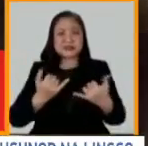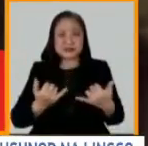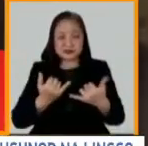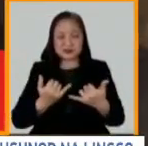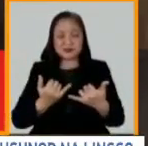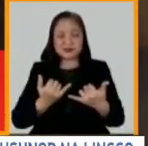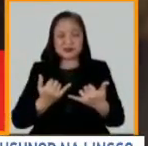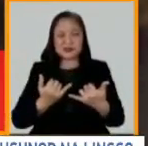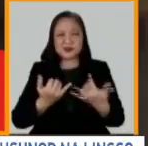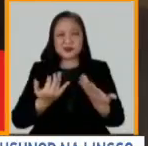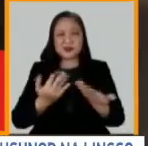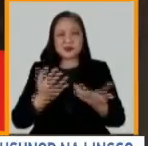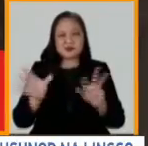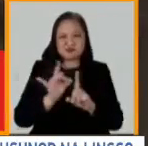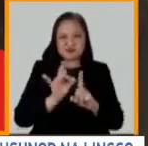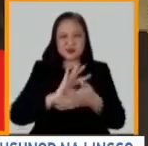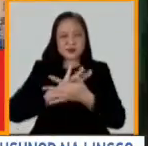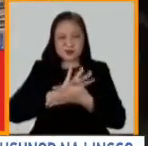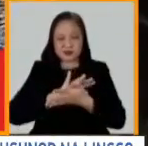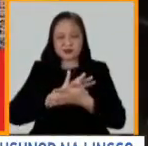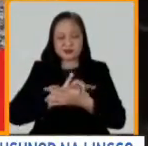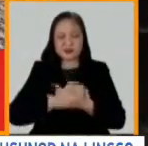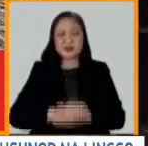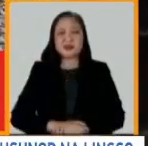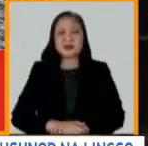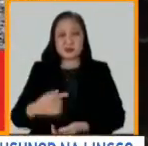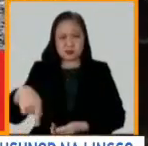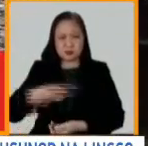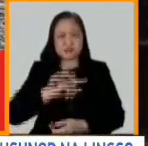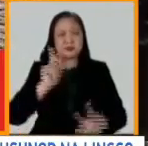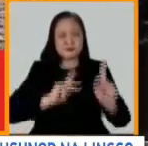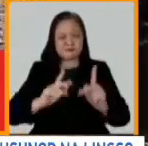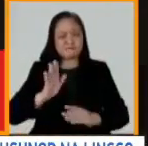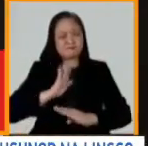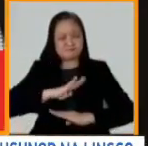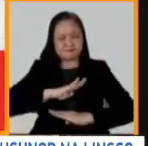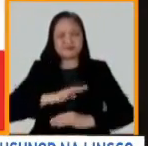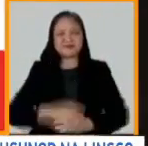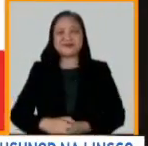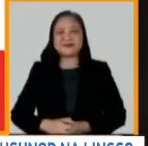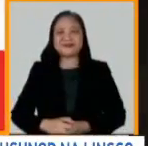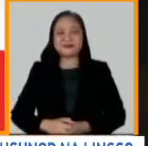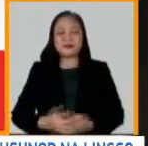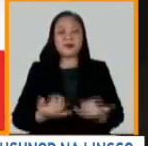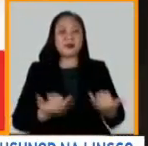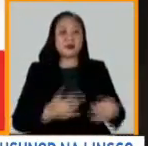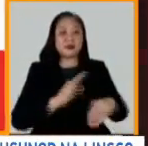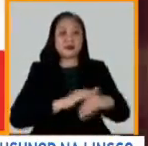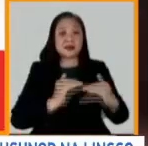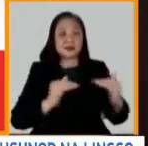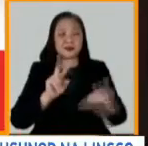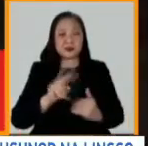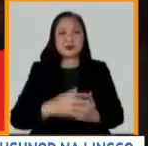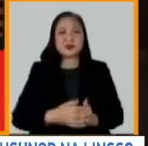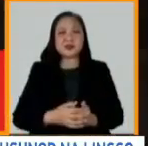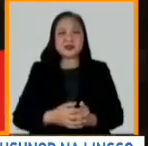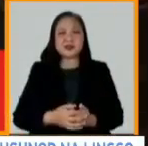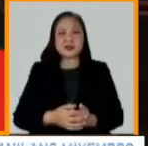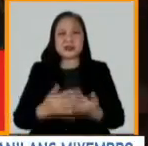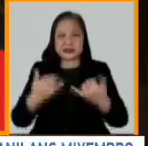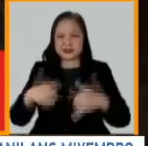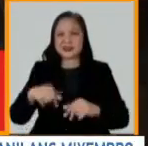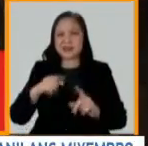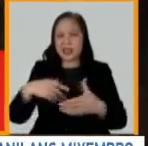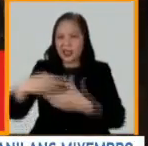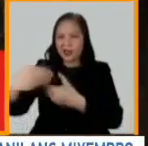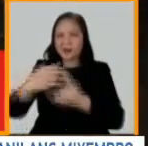epidemyang ito para lahat ng tao okay na. Ngayong alert level 2, kahit papaano na ilalabas na ni Hill kasiguran ng kanyang mga anak. Pero